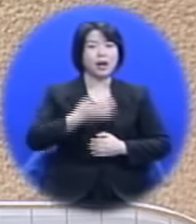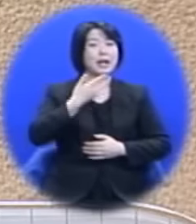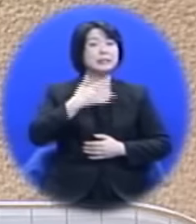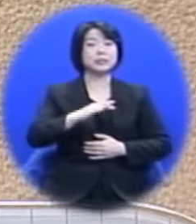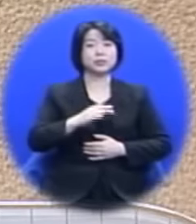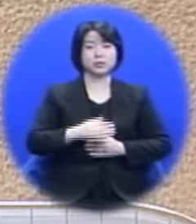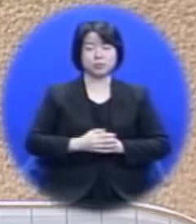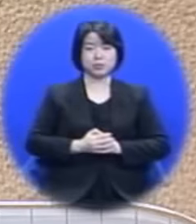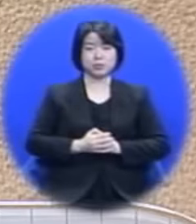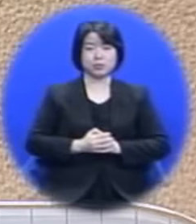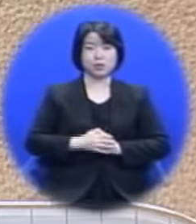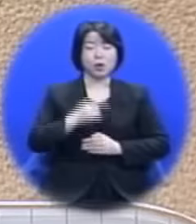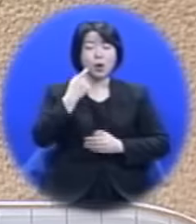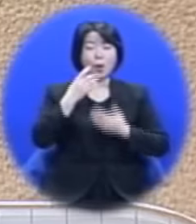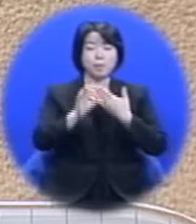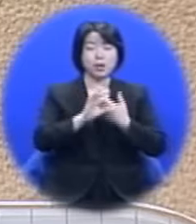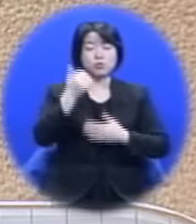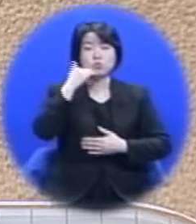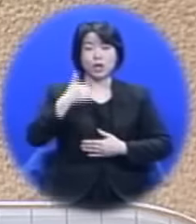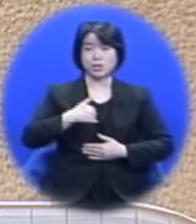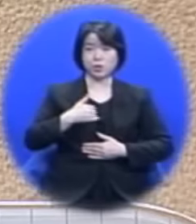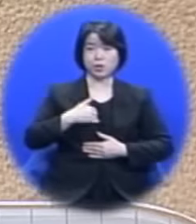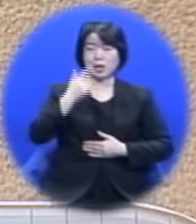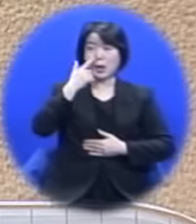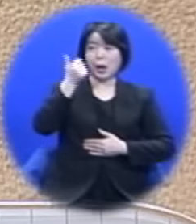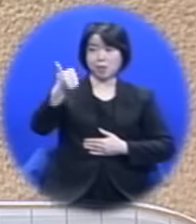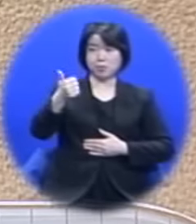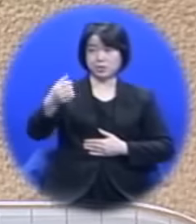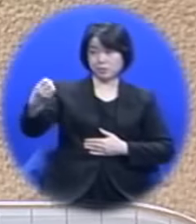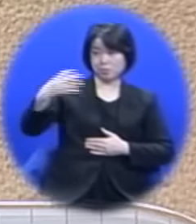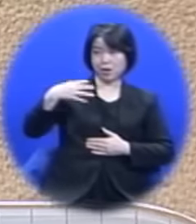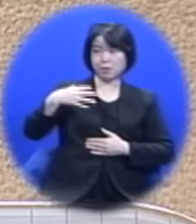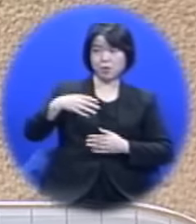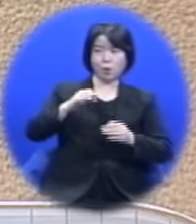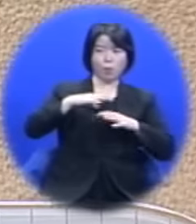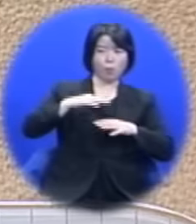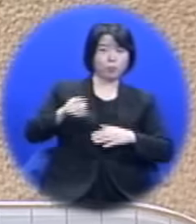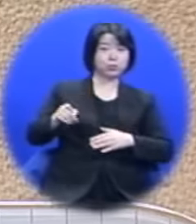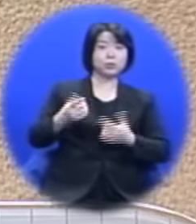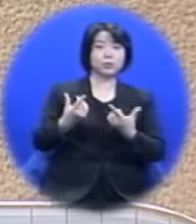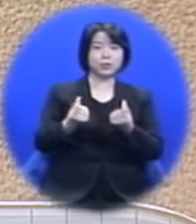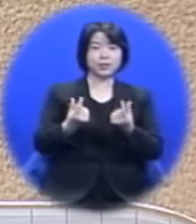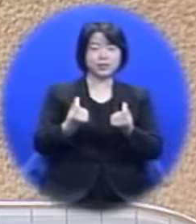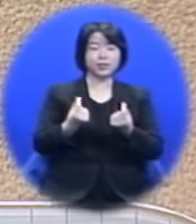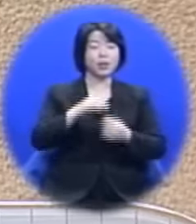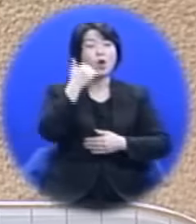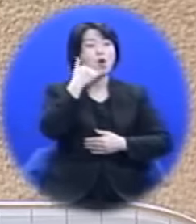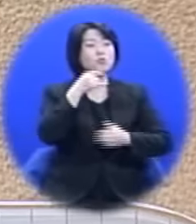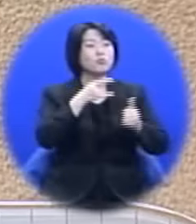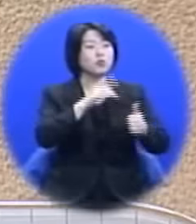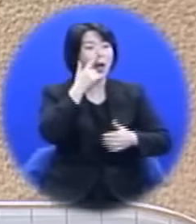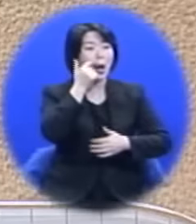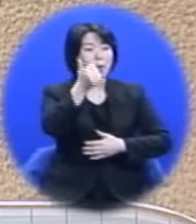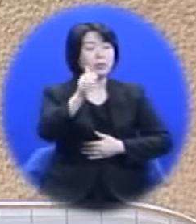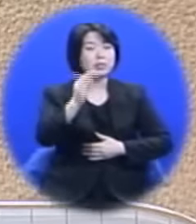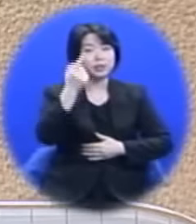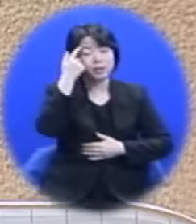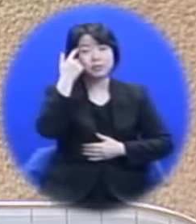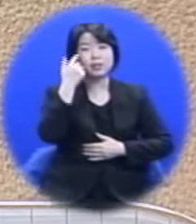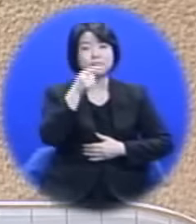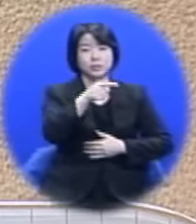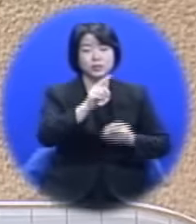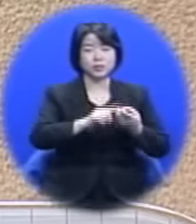없어요 만약에 누가 저에게 아버지 그러면 무서울 것 같아요 여러분 누구에게 아버지가 된다는 것은